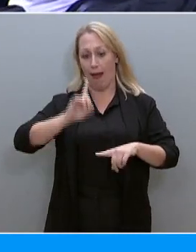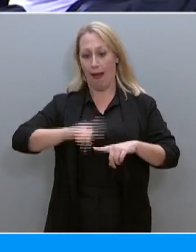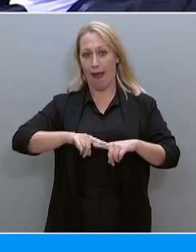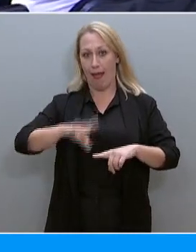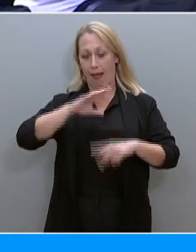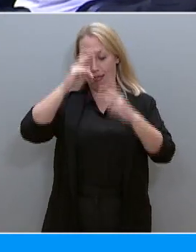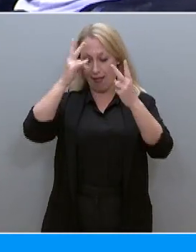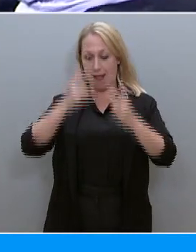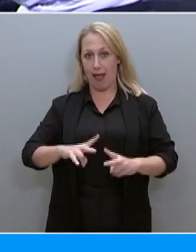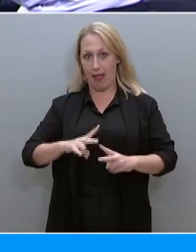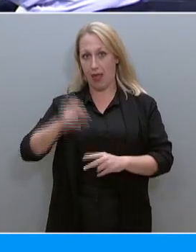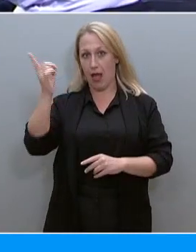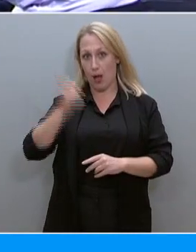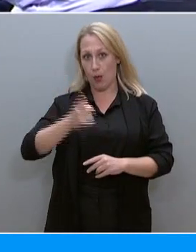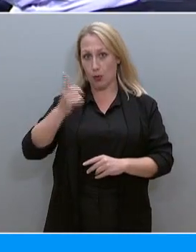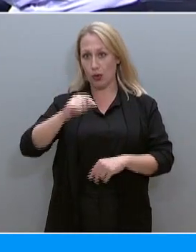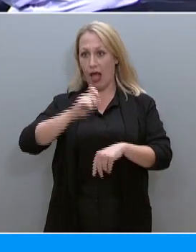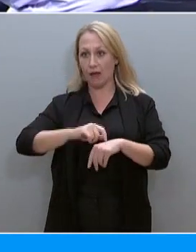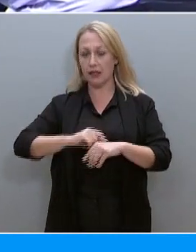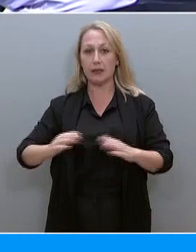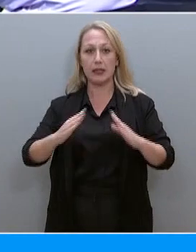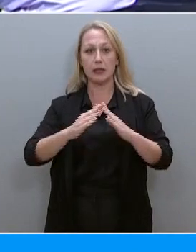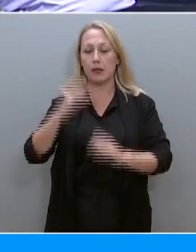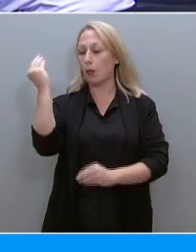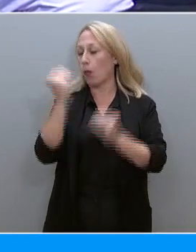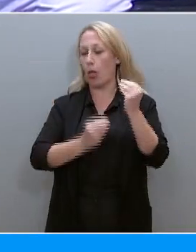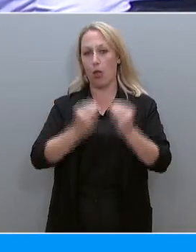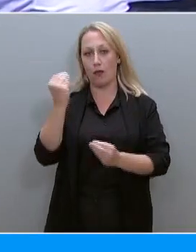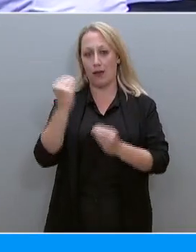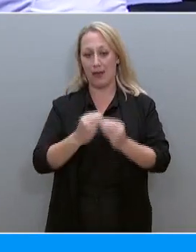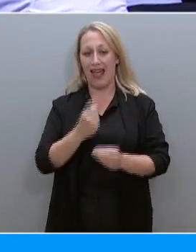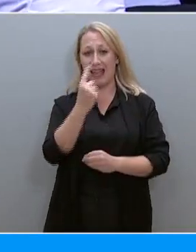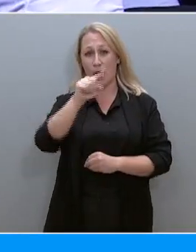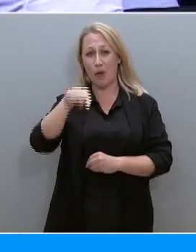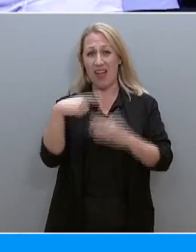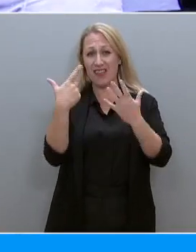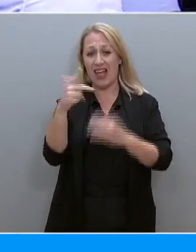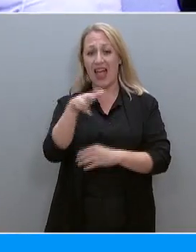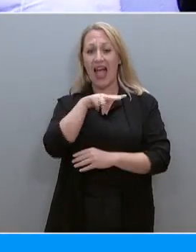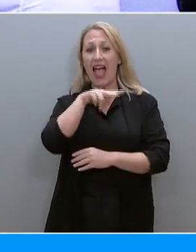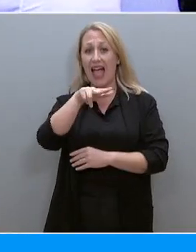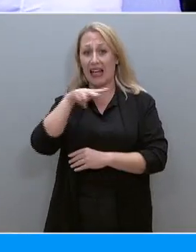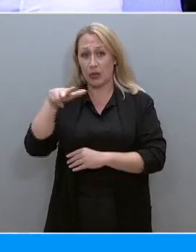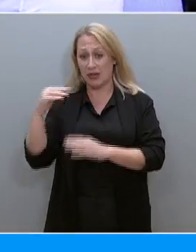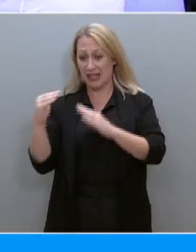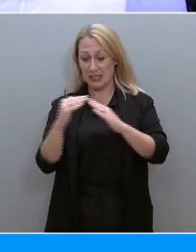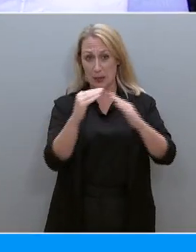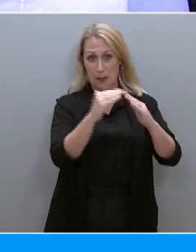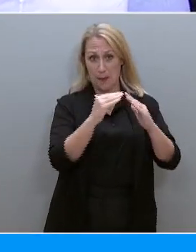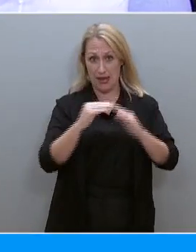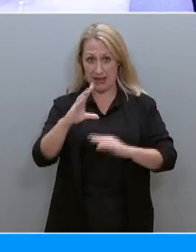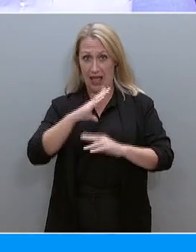πολιτών βρίσκονται σε στεγαστική κρίση. 1,7 εκατομμύρια νοικοκυριά πληρώνουν πάνω από το μισό